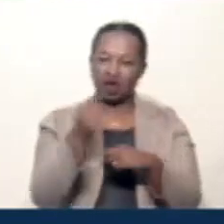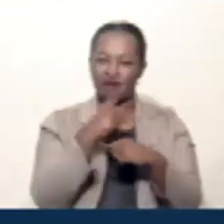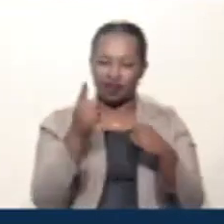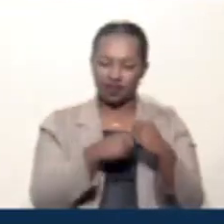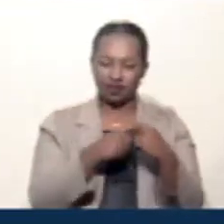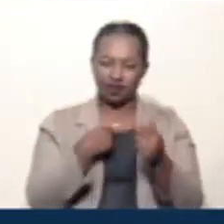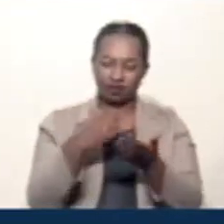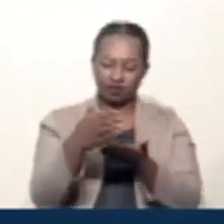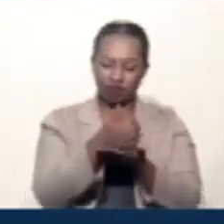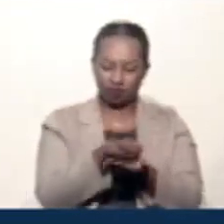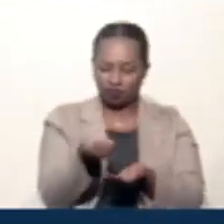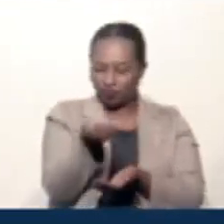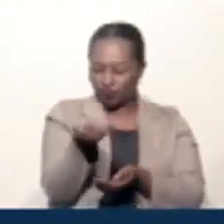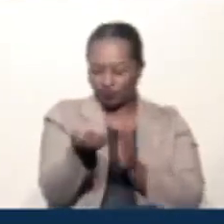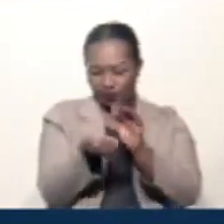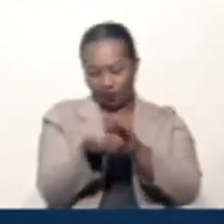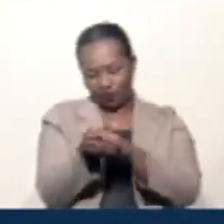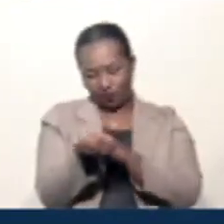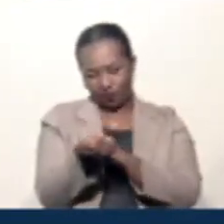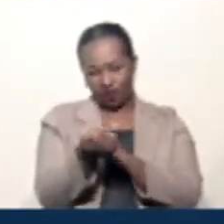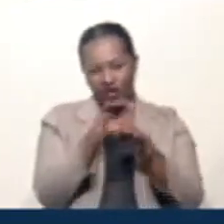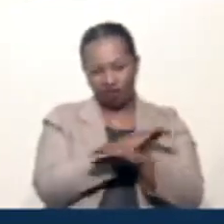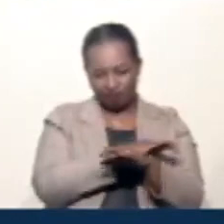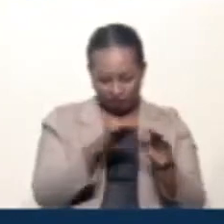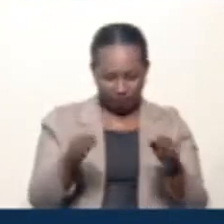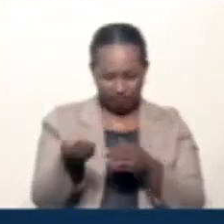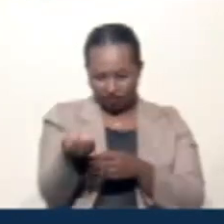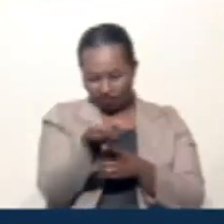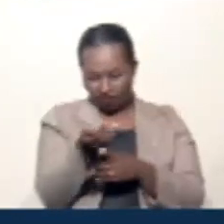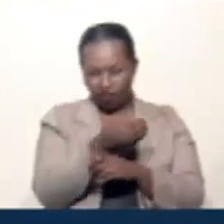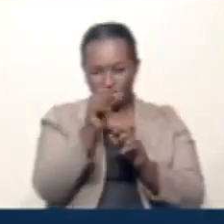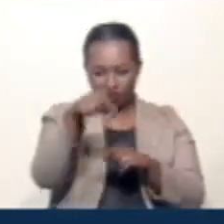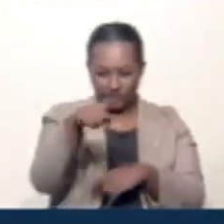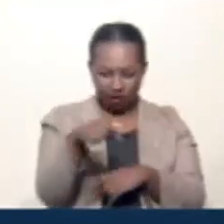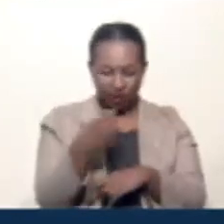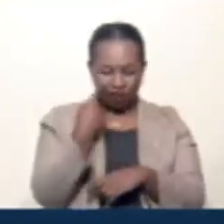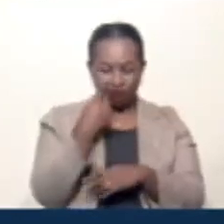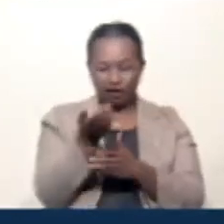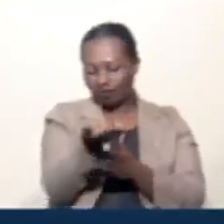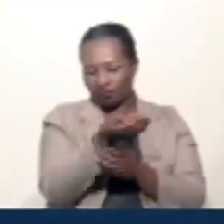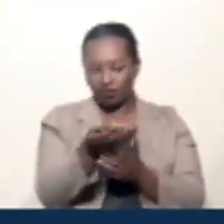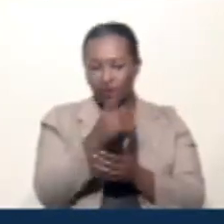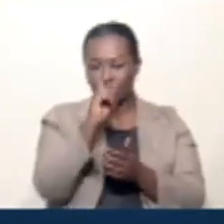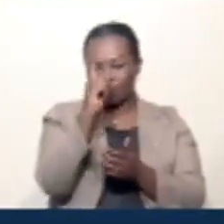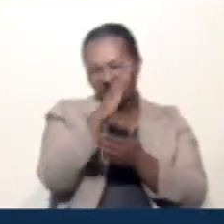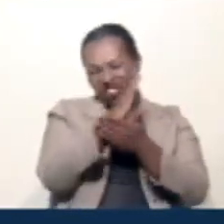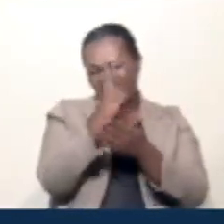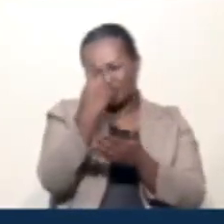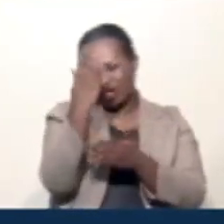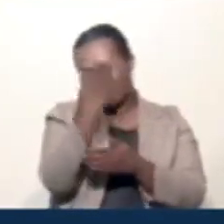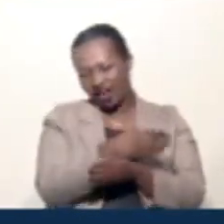amezi atandatu nasaruyeho utwuzuye urushyi. Maze kudusarura ndadutera, muraho irobo ndayitera,